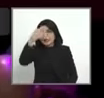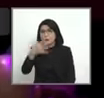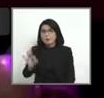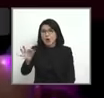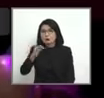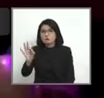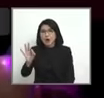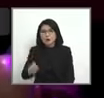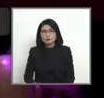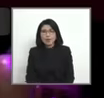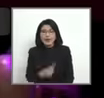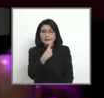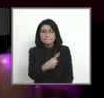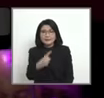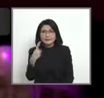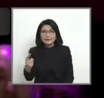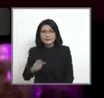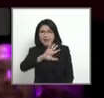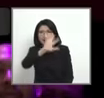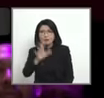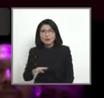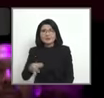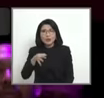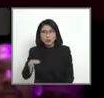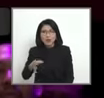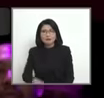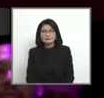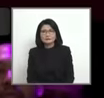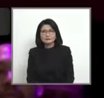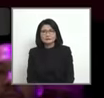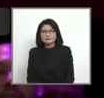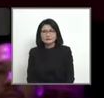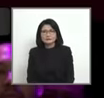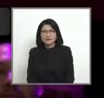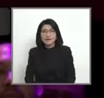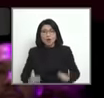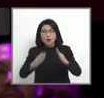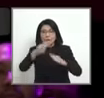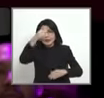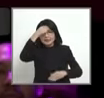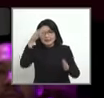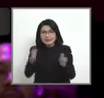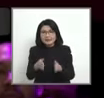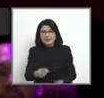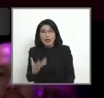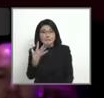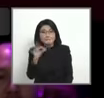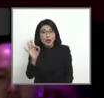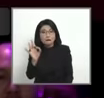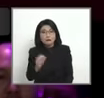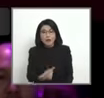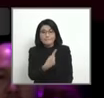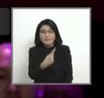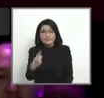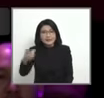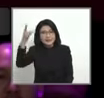persatukan Pak Pro tidak ingin ada konflik ini adalah arena politik arena asiasah tadi